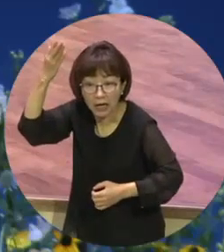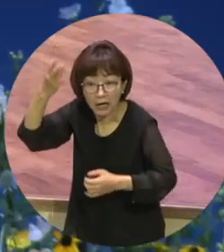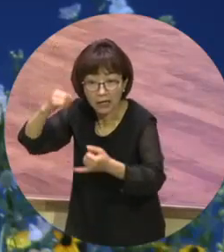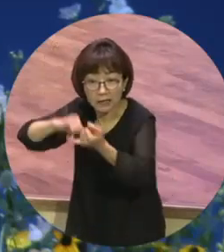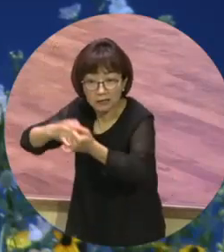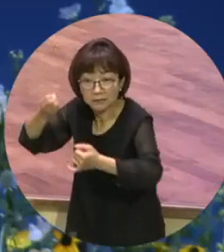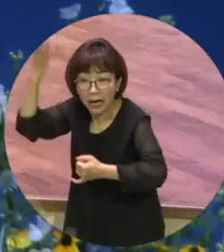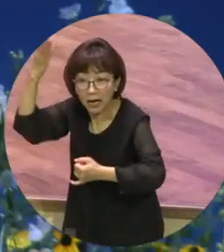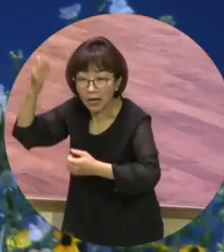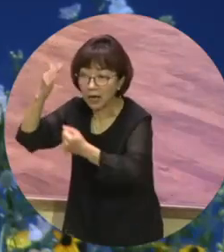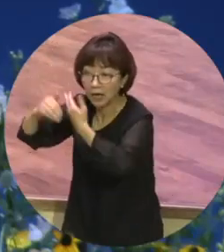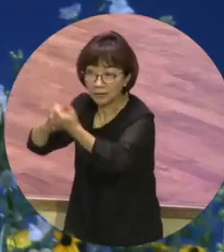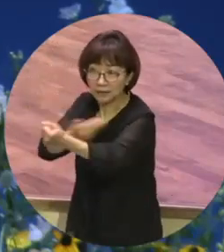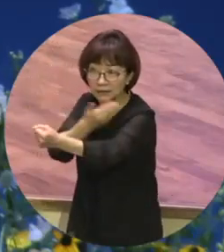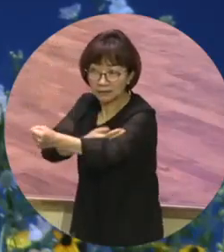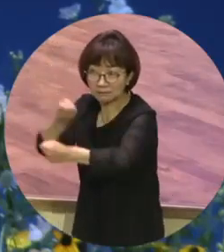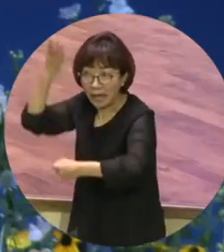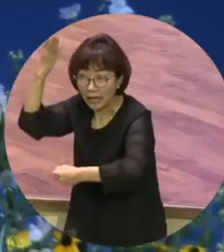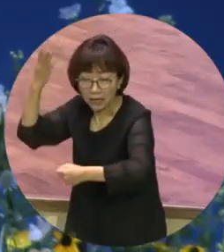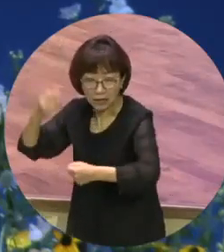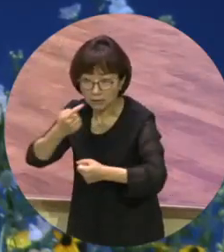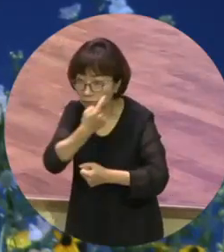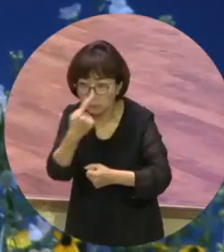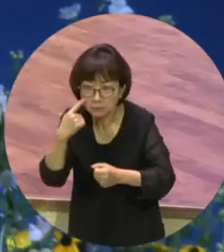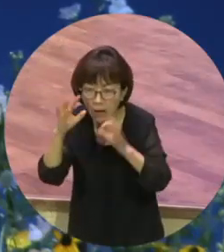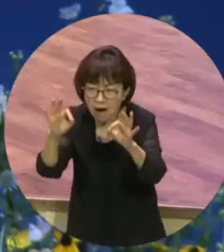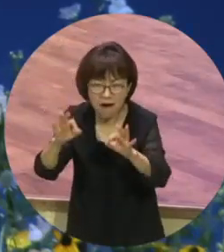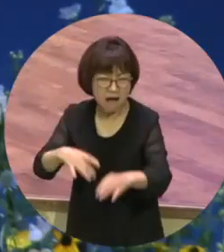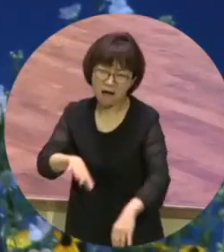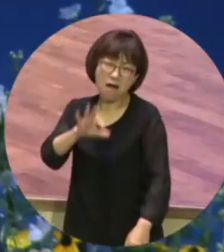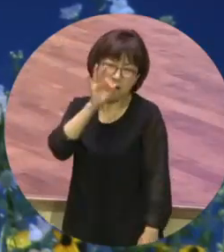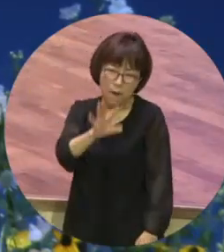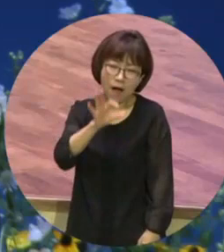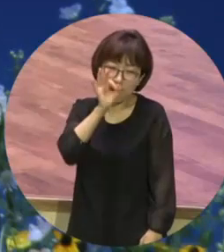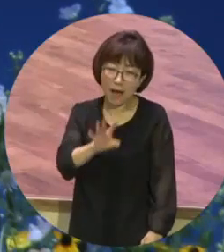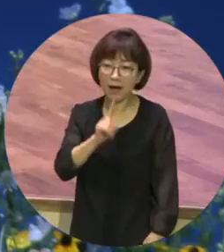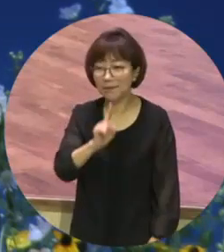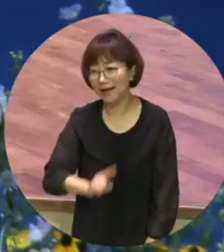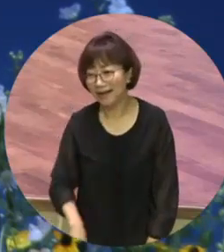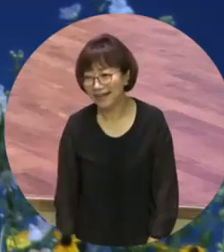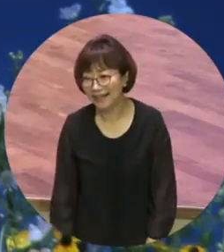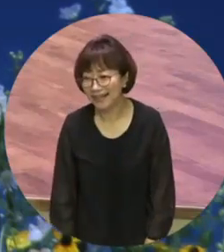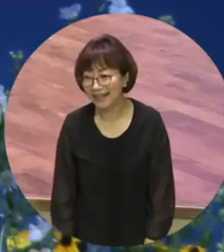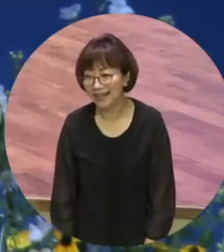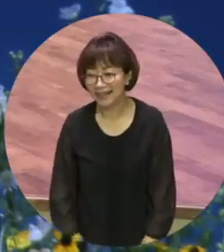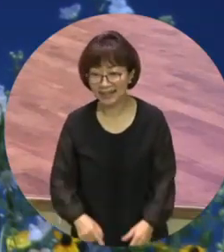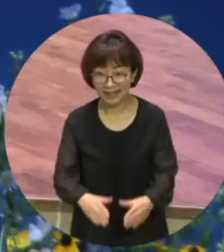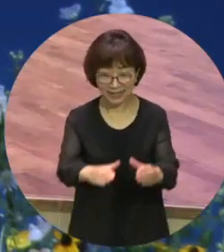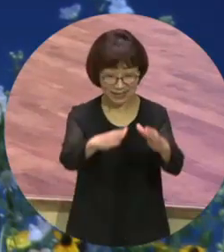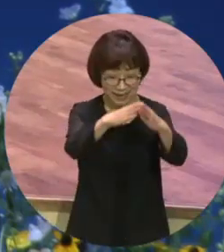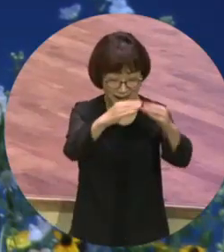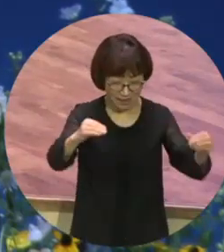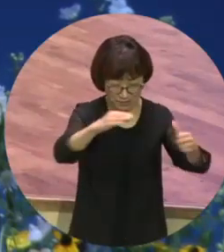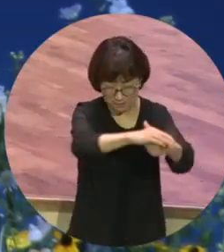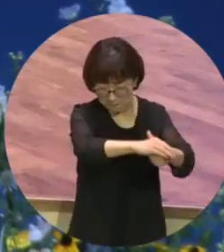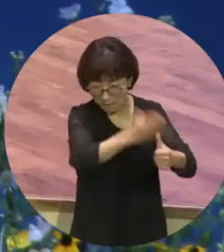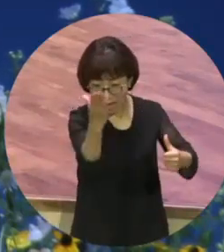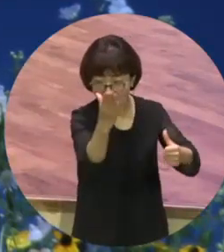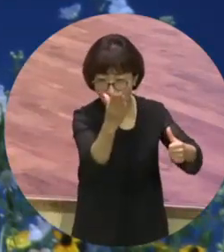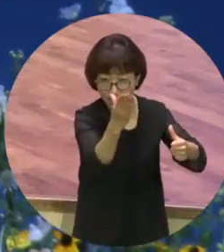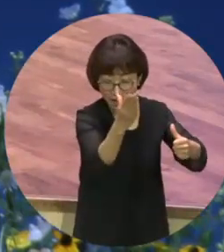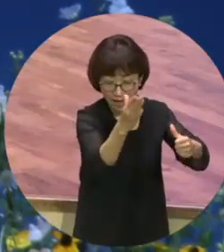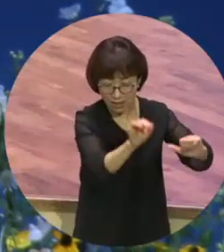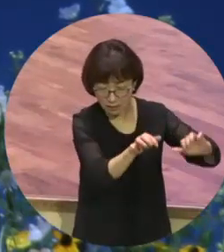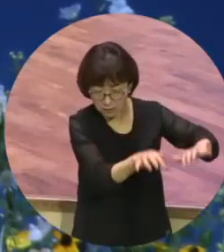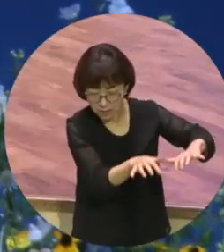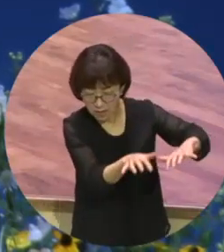하나님의 능력을 믿지 못했다는 거예요. 지금 왜 출애굽을 했어? 왜 우리 가나안 땅 가고 왜 우리